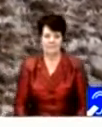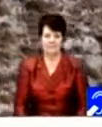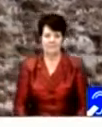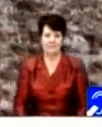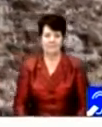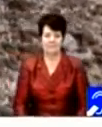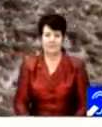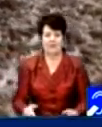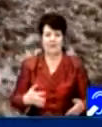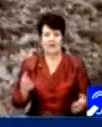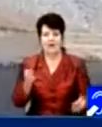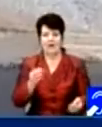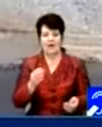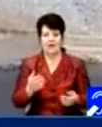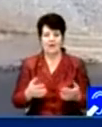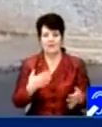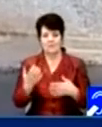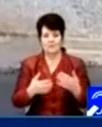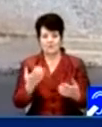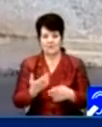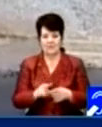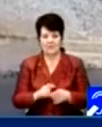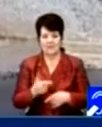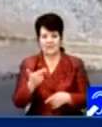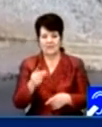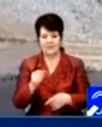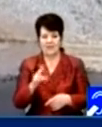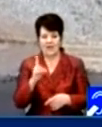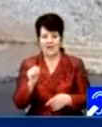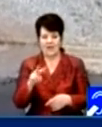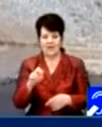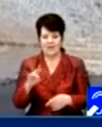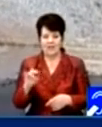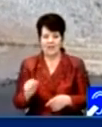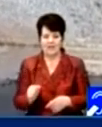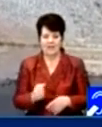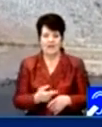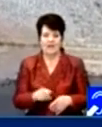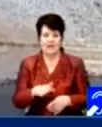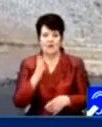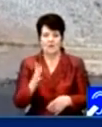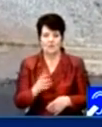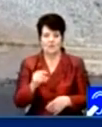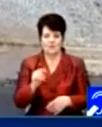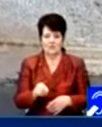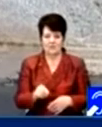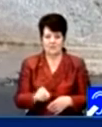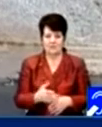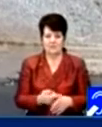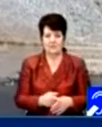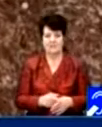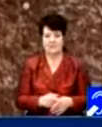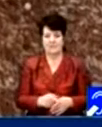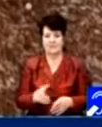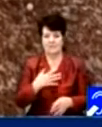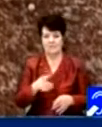10.000 de turiști vizitează anual insula grecească Kalymnos, care a devenit renumită datorită versanților ideal pentru escaladări.